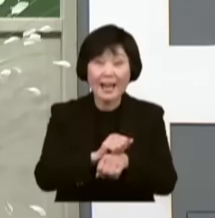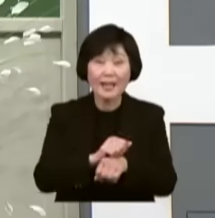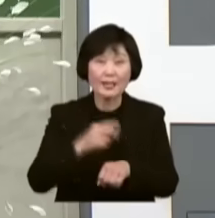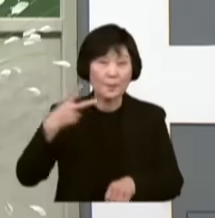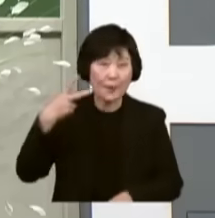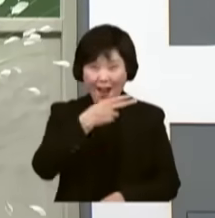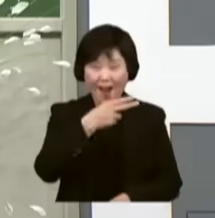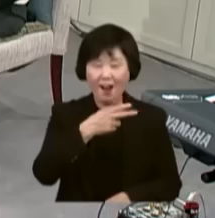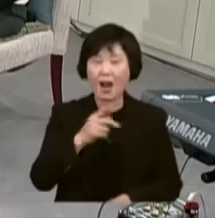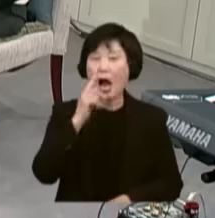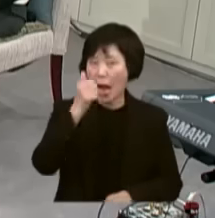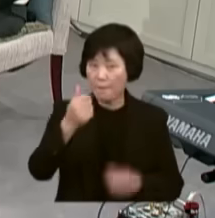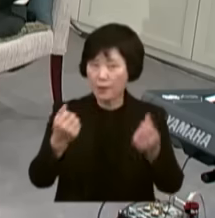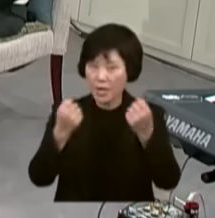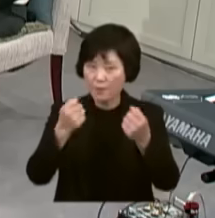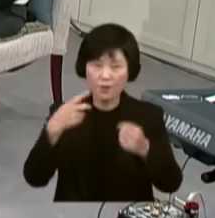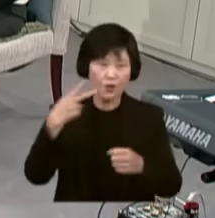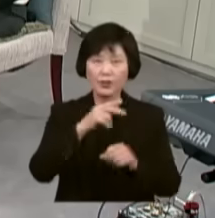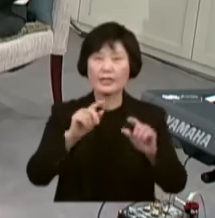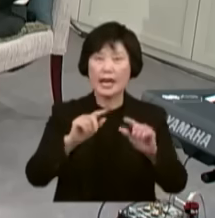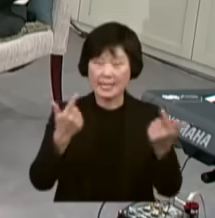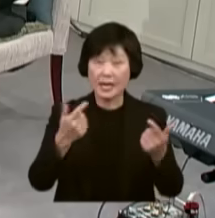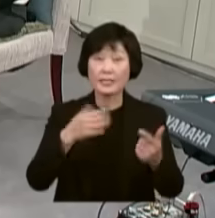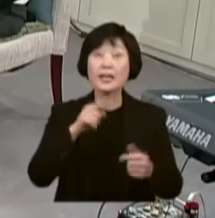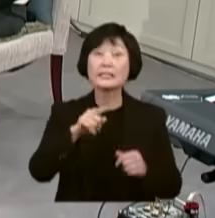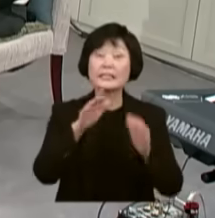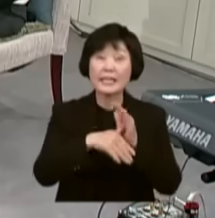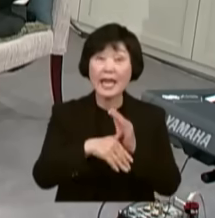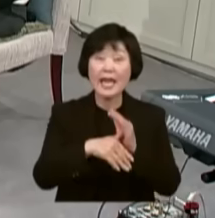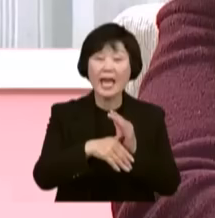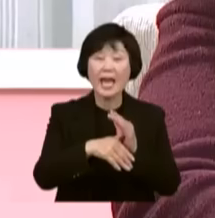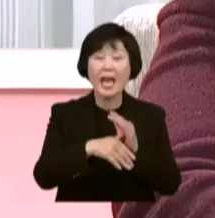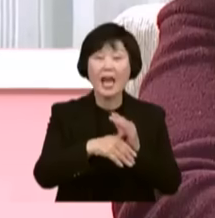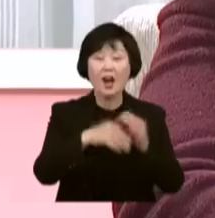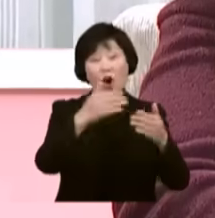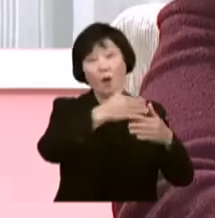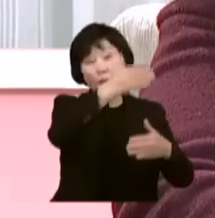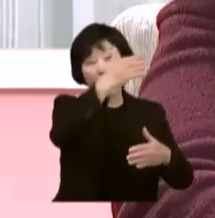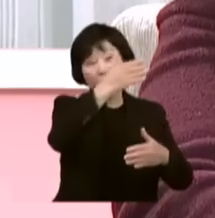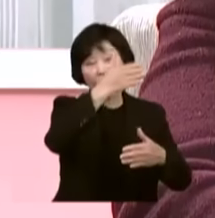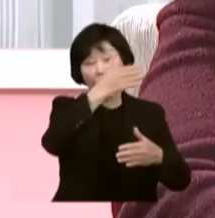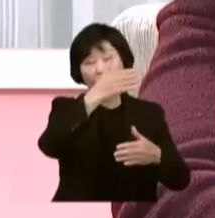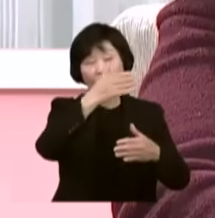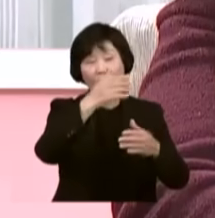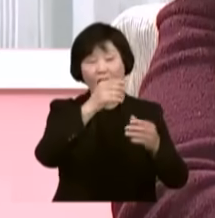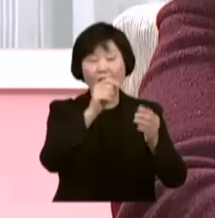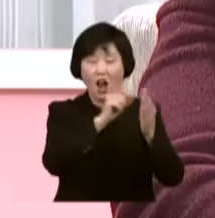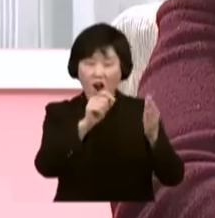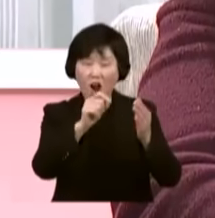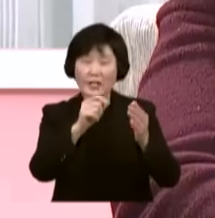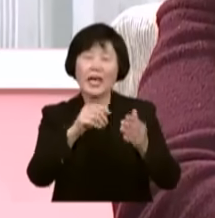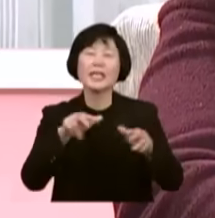물어볼게요. 아빠가 절대 끊은 거 아니고 제가 이제 통곡의 벽에 지금 조금 후회돼요. 배우자 기도도 좀 써놓고 올 걸.